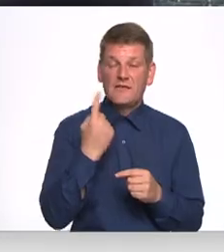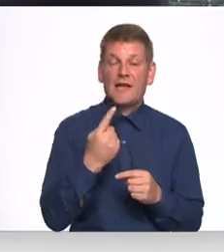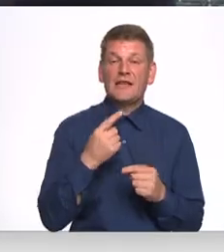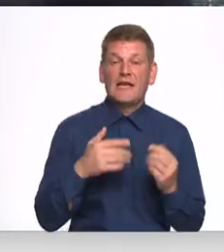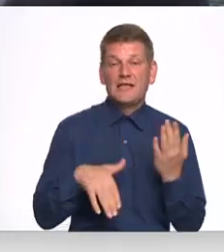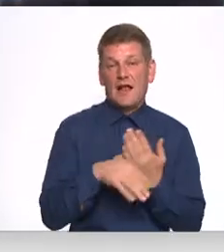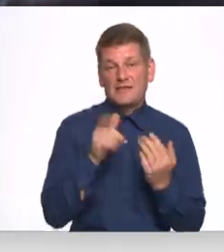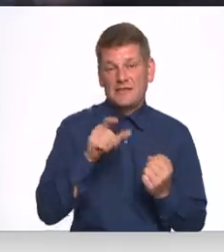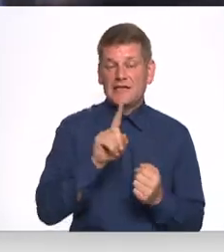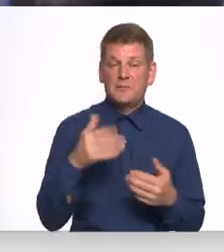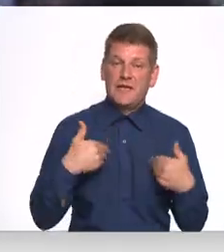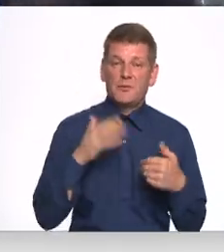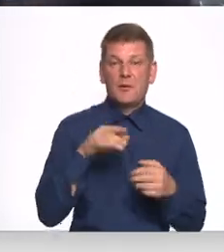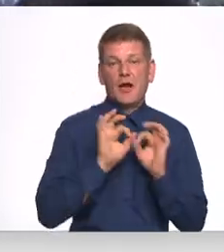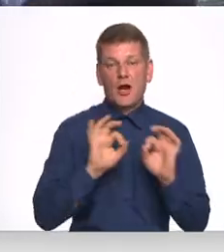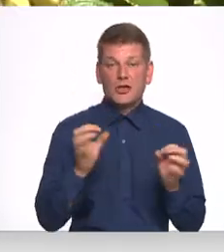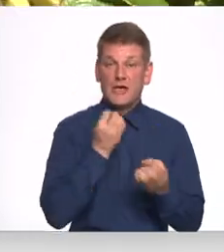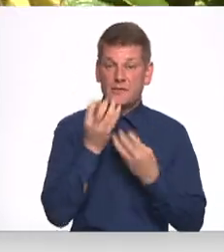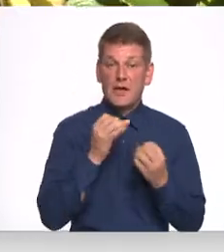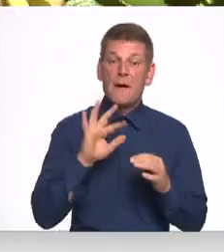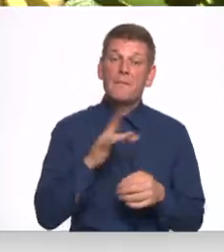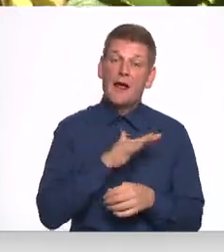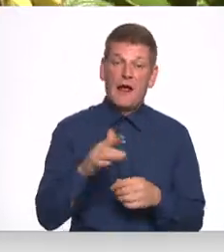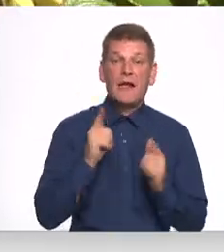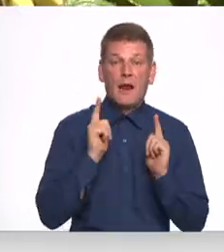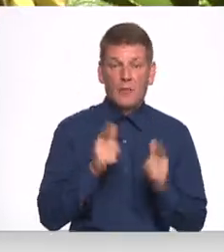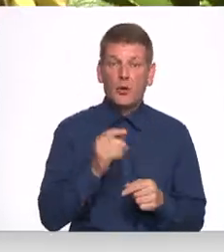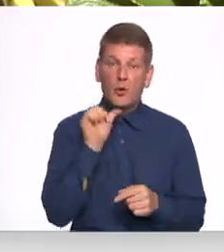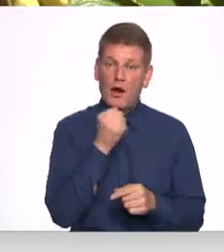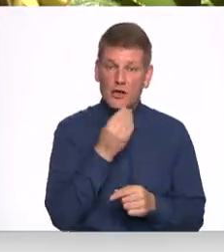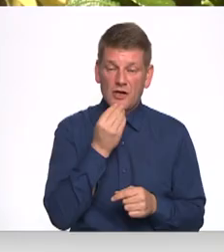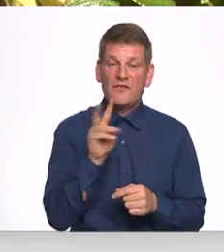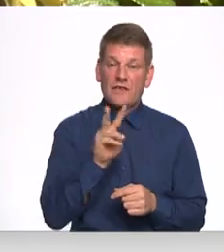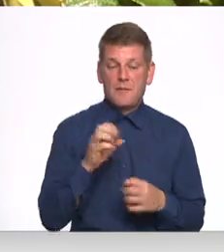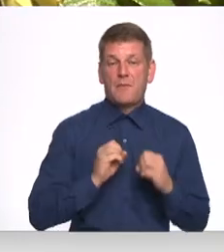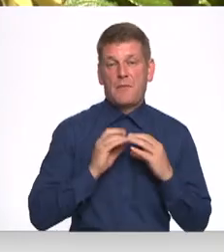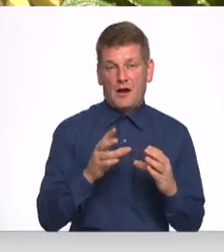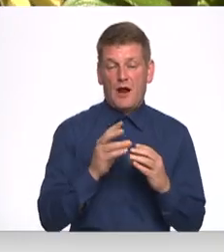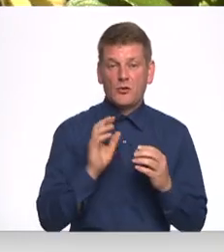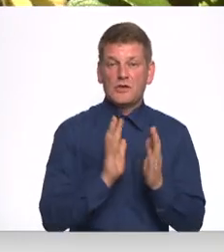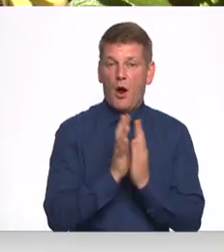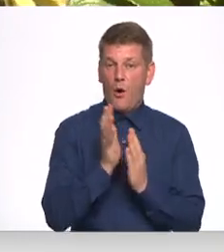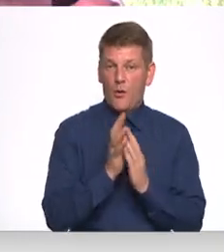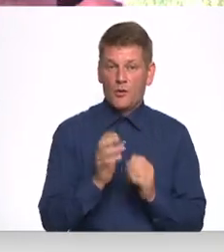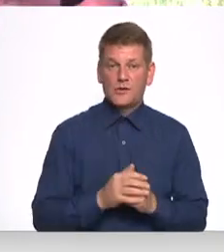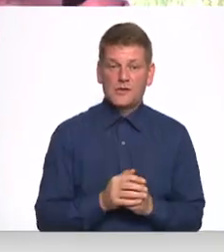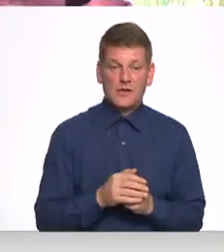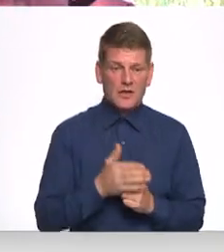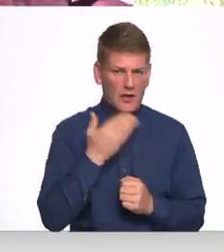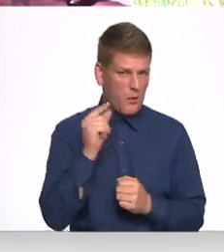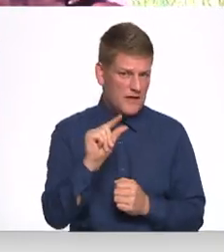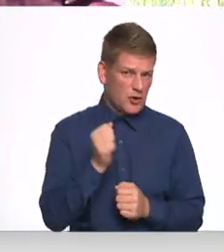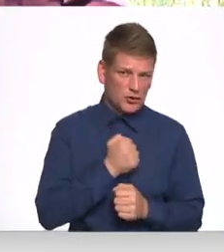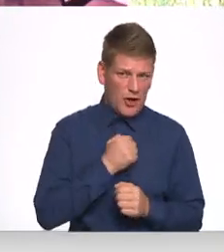ir priecājies par to krāšņiem ziediem, bet bērni labprāt nogaršo arī vitamīniem bagātos augļus. Bet nav mazliet žēl